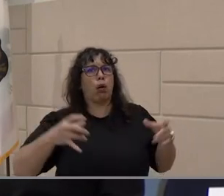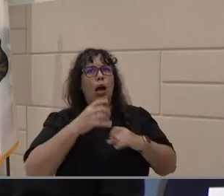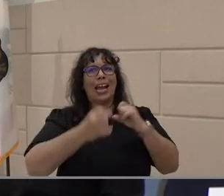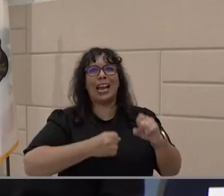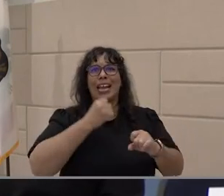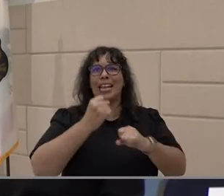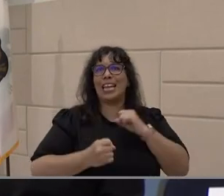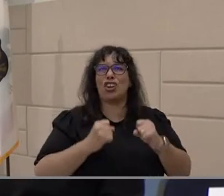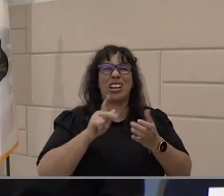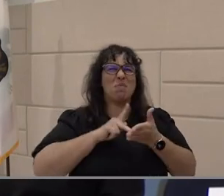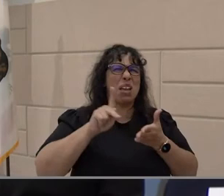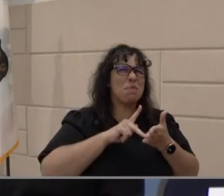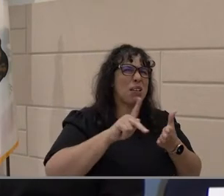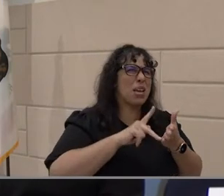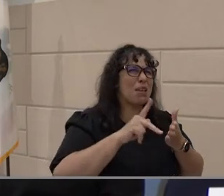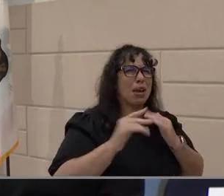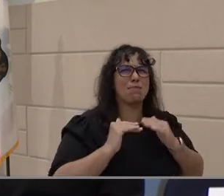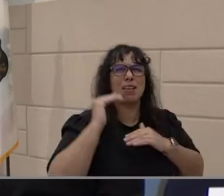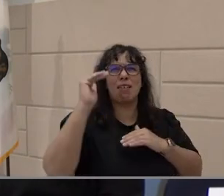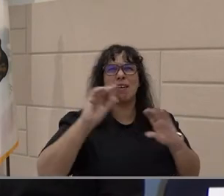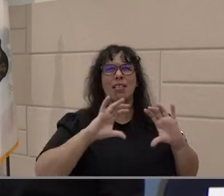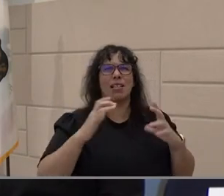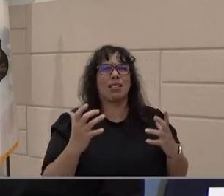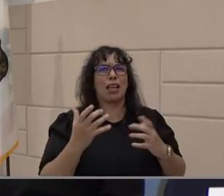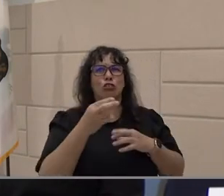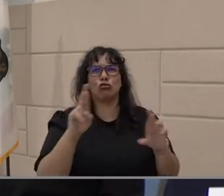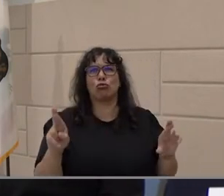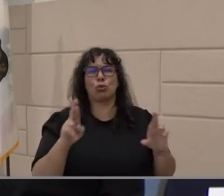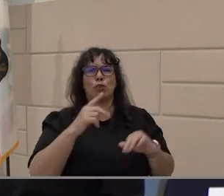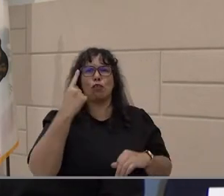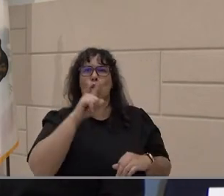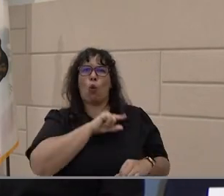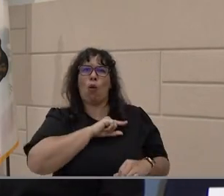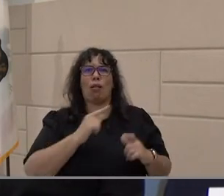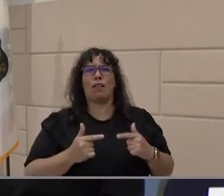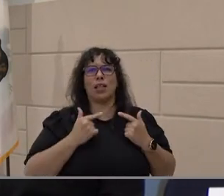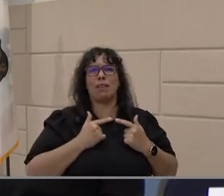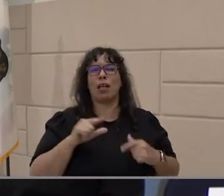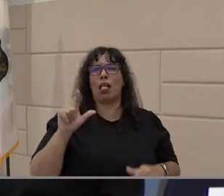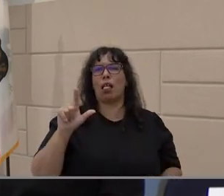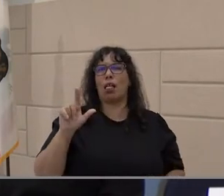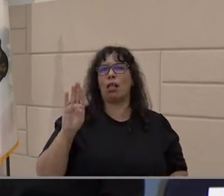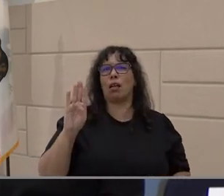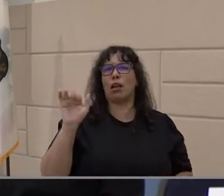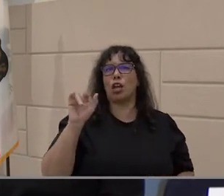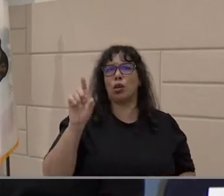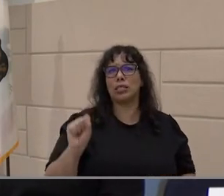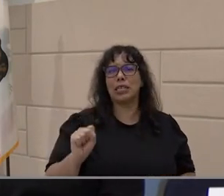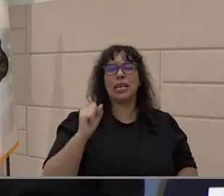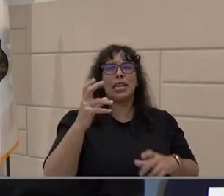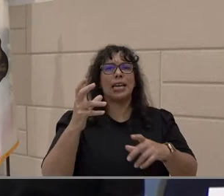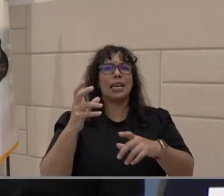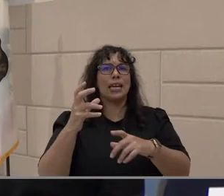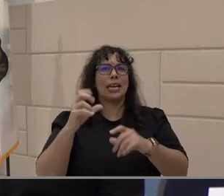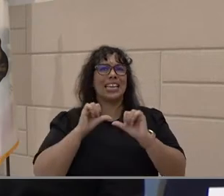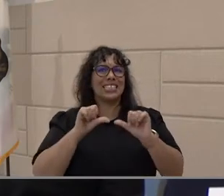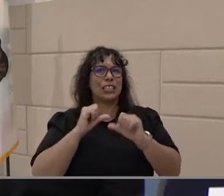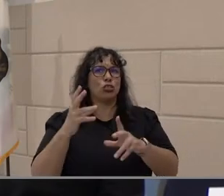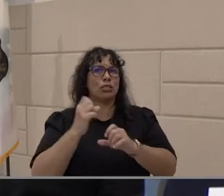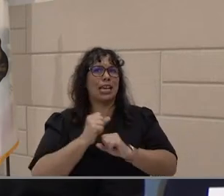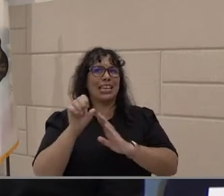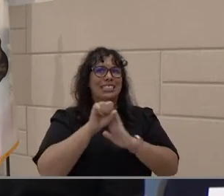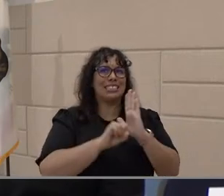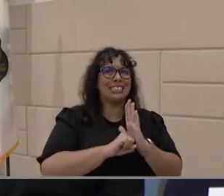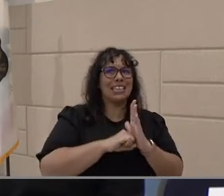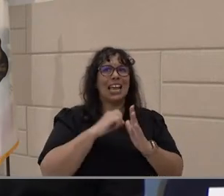ឲ្យមានឥទ្ធិពលជះក្នុងរយៈពេលវែងដូច្នេះក្រសួងអប់រំ